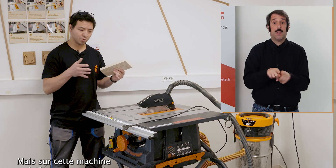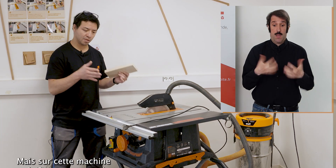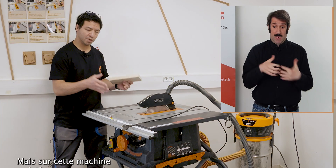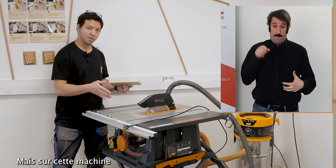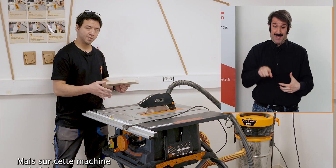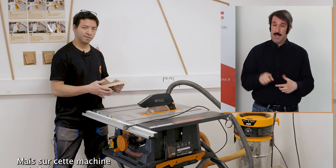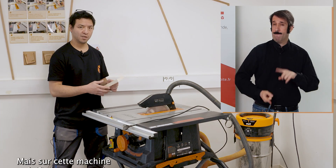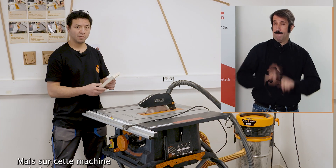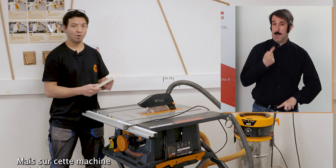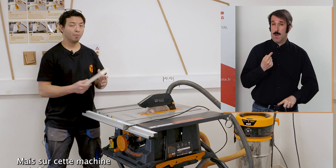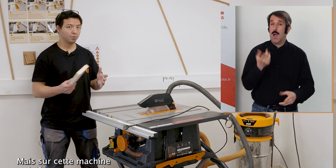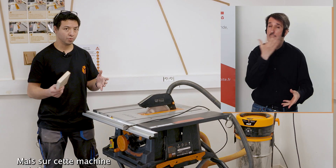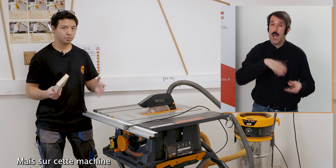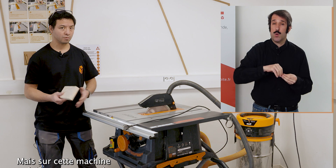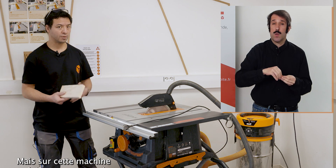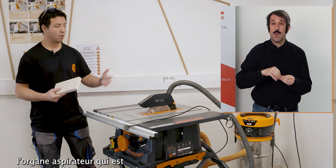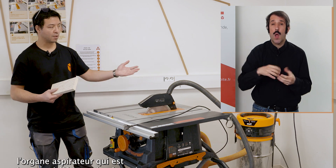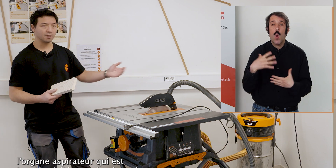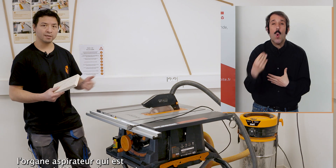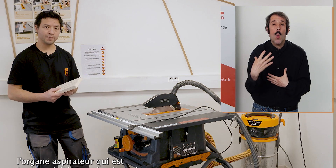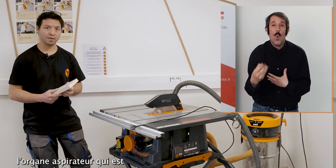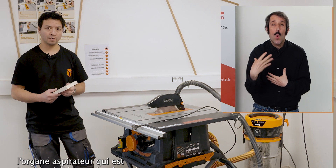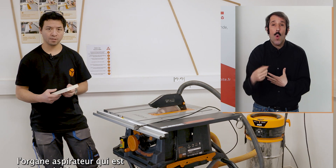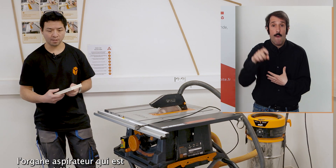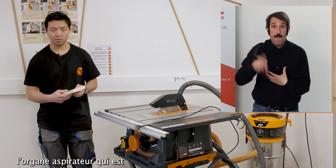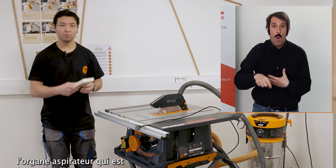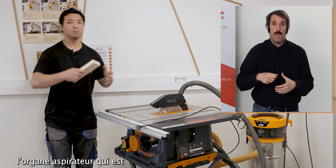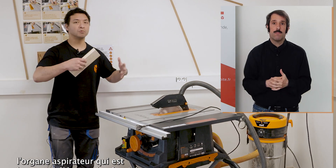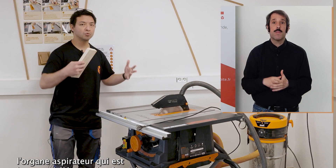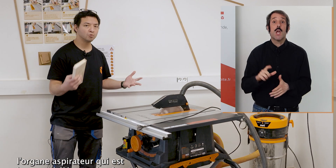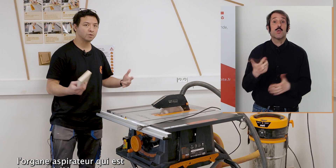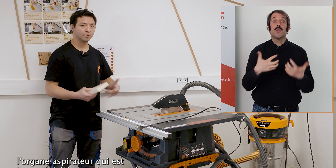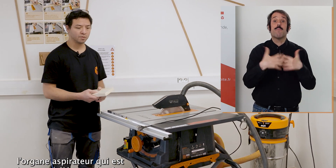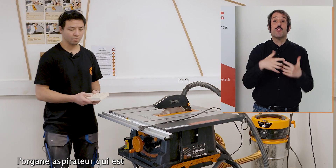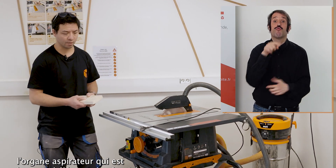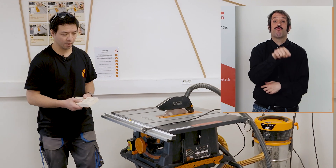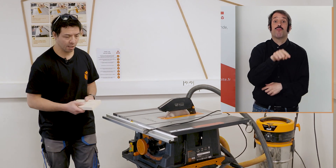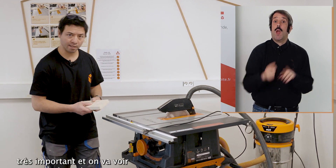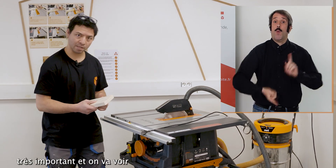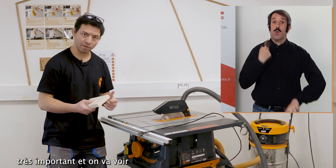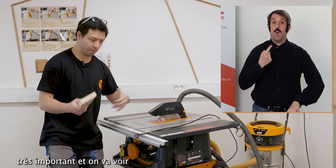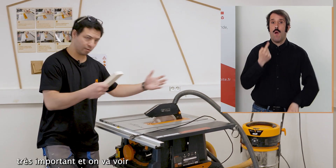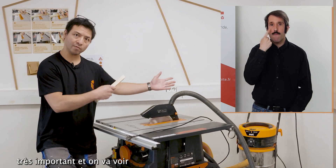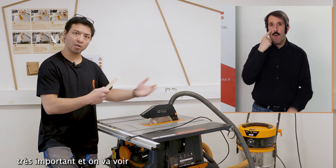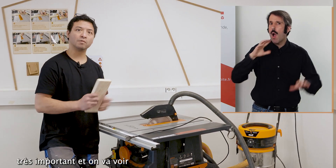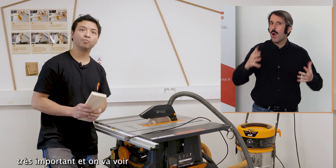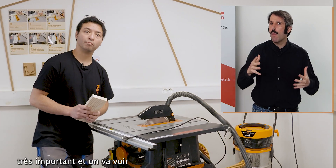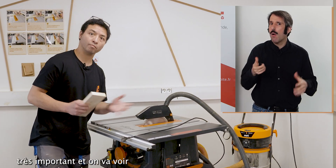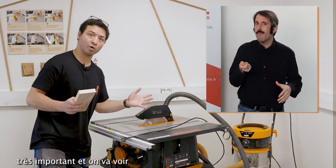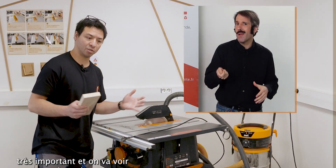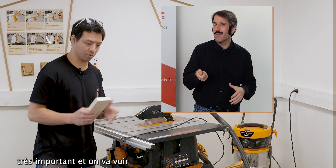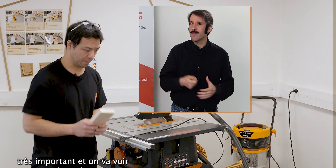Mais sur cette machine spécifiquement, en plus, on a l'organe aspirateur qui est un second élément de sécurité très important. Et on va voir